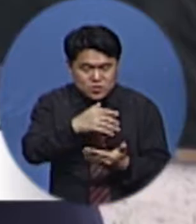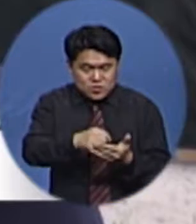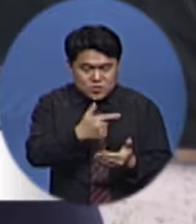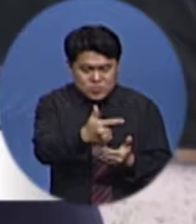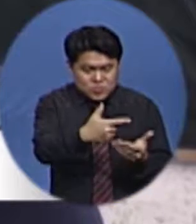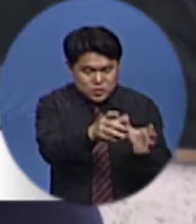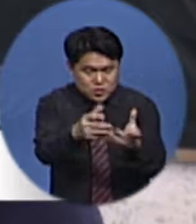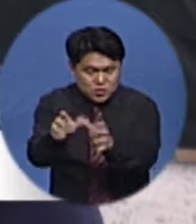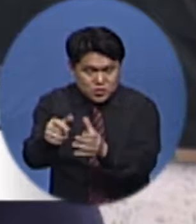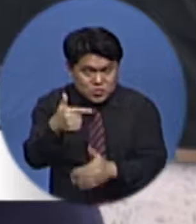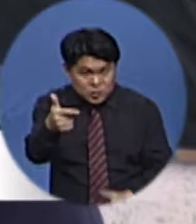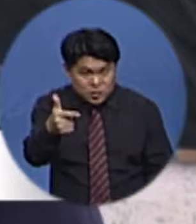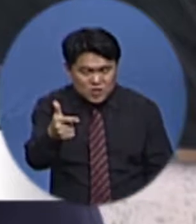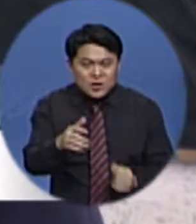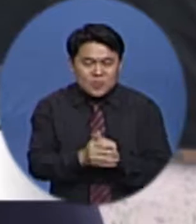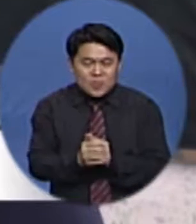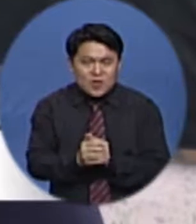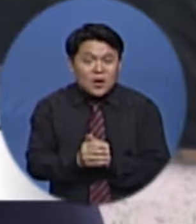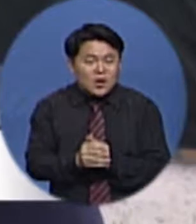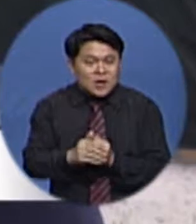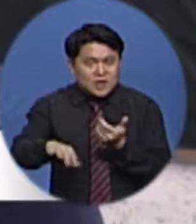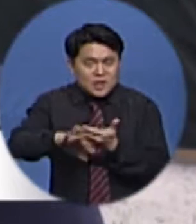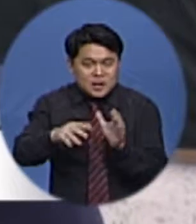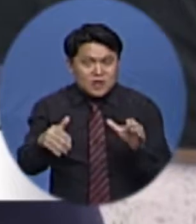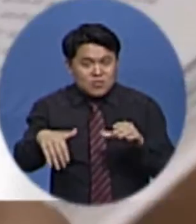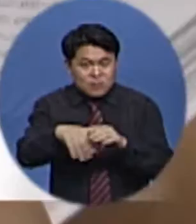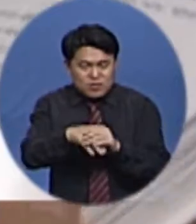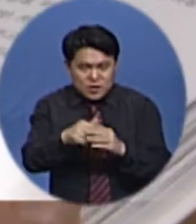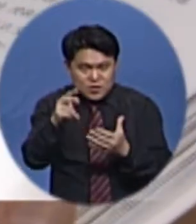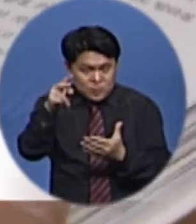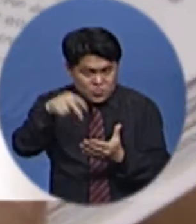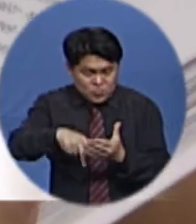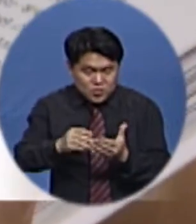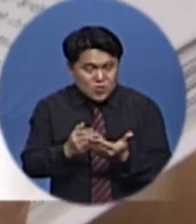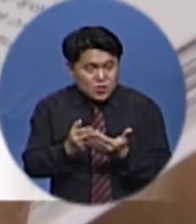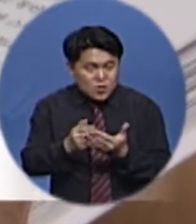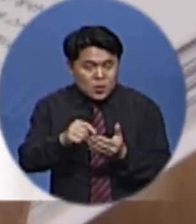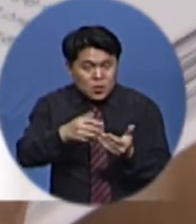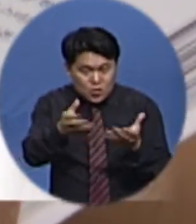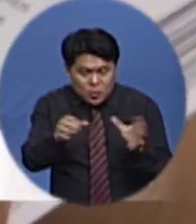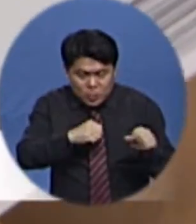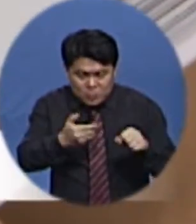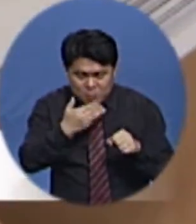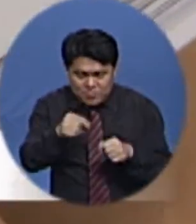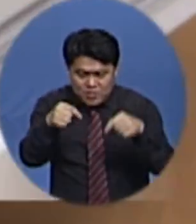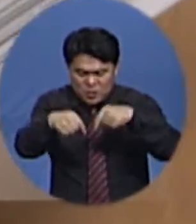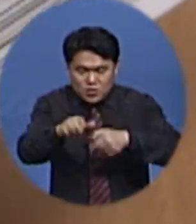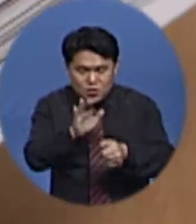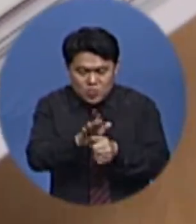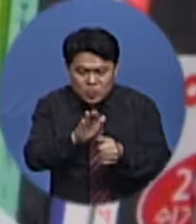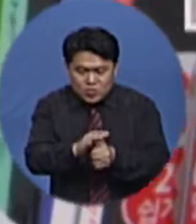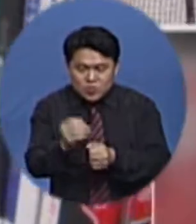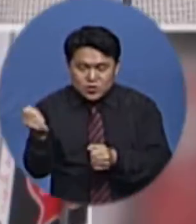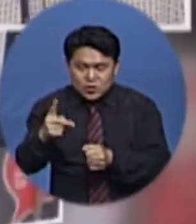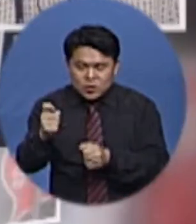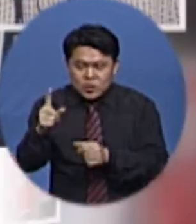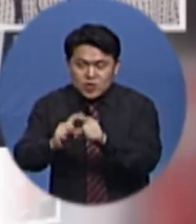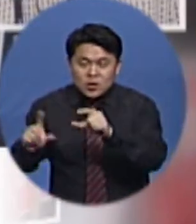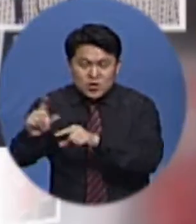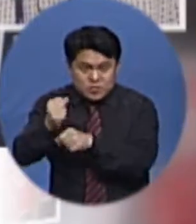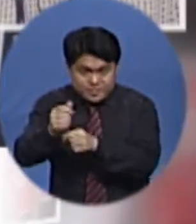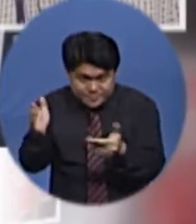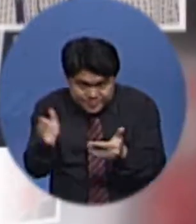동아리를 다문화 독서 동아리로 활성화될 수 있도록 컨설팅하고 11개 동아리는 새롭게 만들었습니다. 다문화